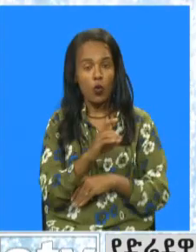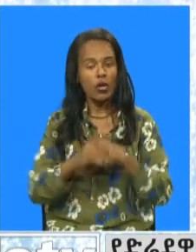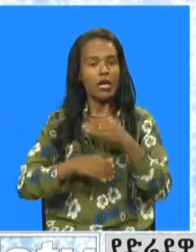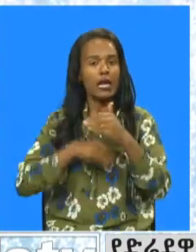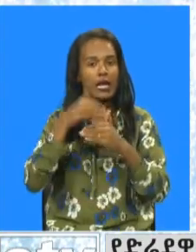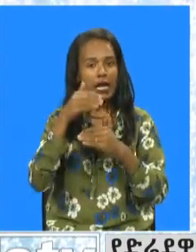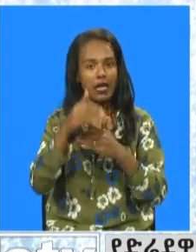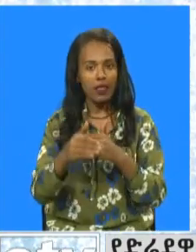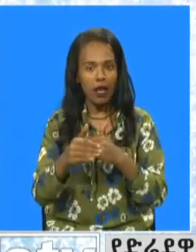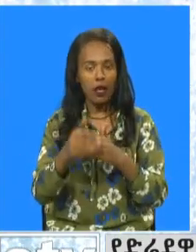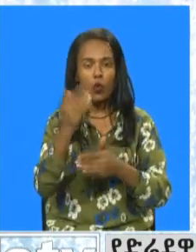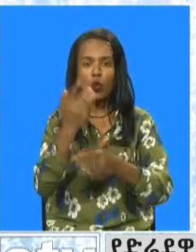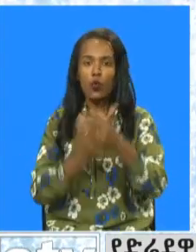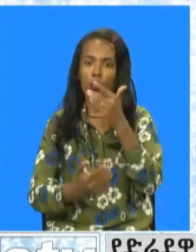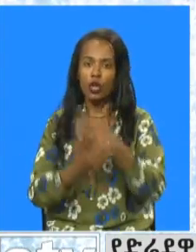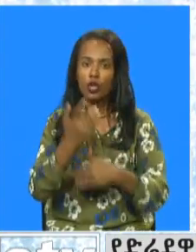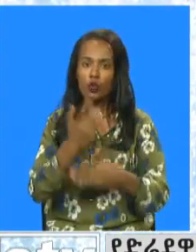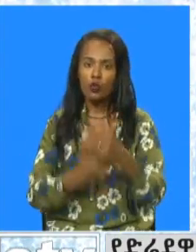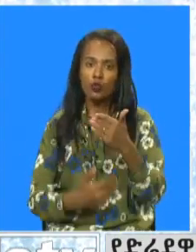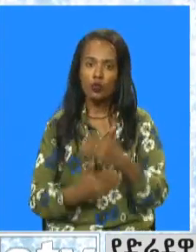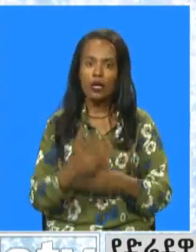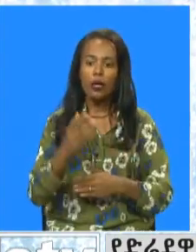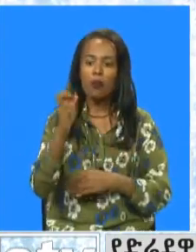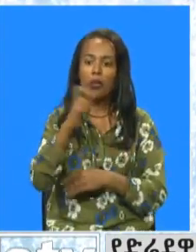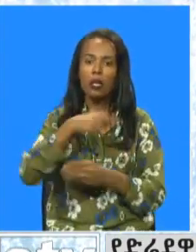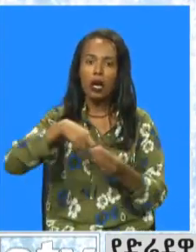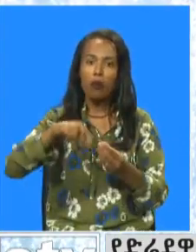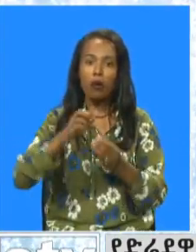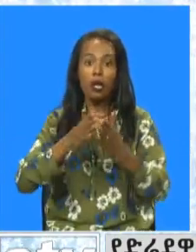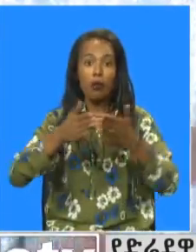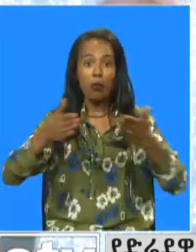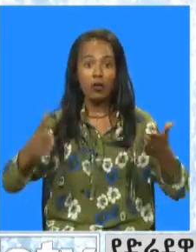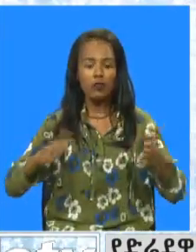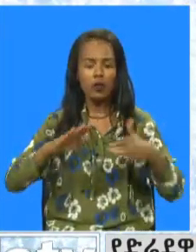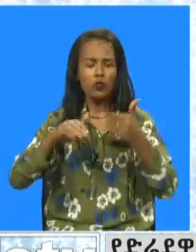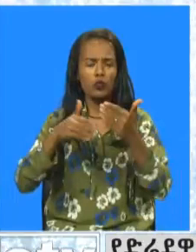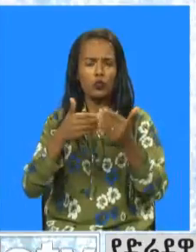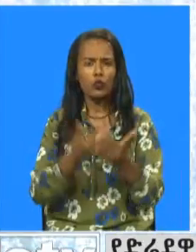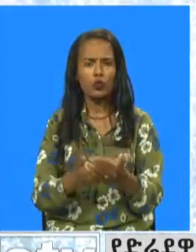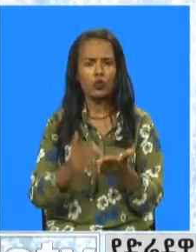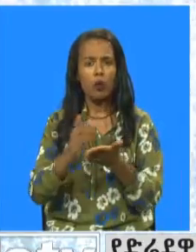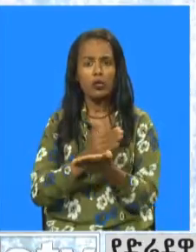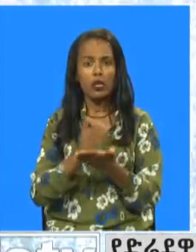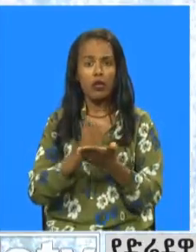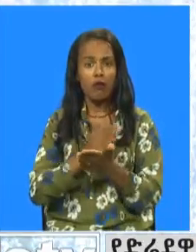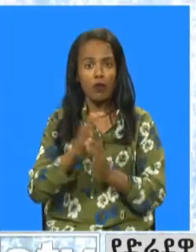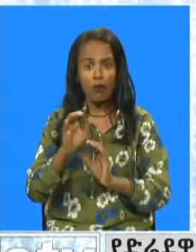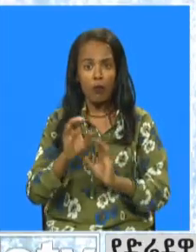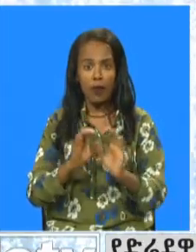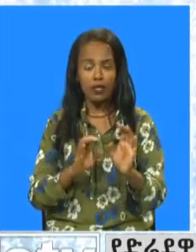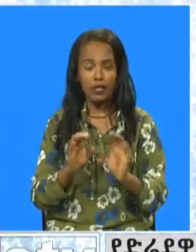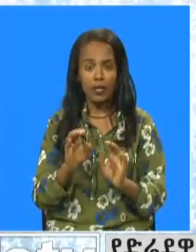በቀጣይ ውይይቱም በየቀበሌም በማስፋት ሁሉንም አሳታፊ በማድረግ